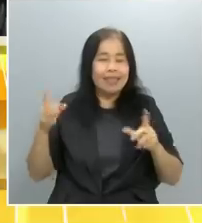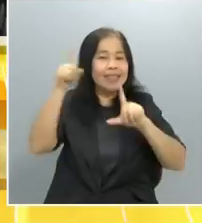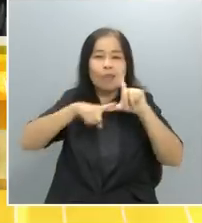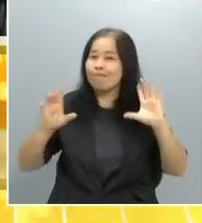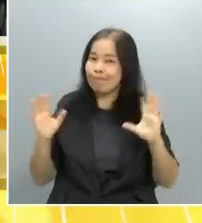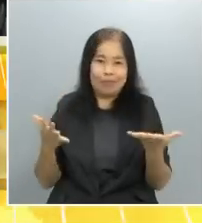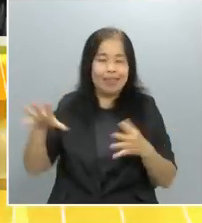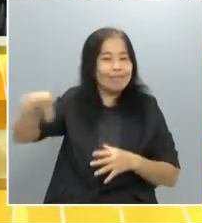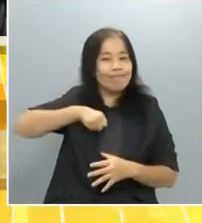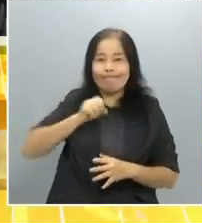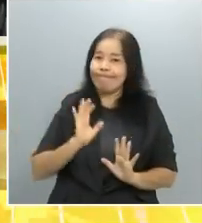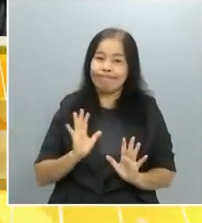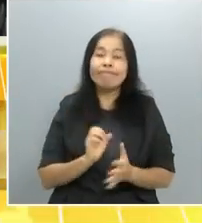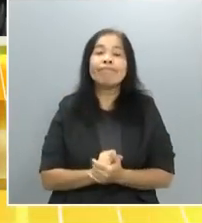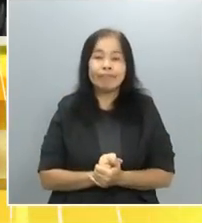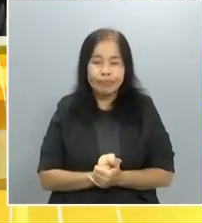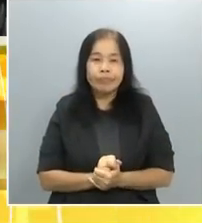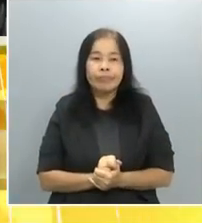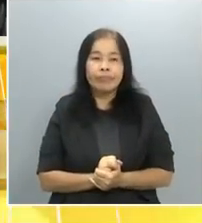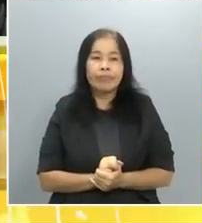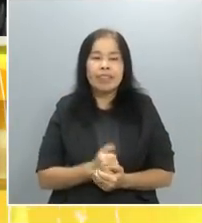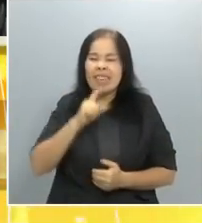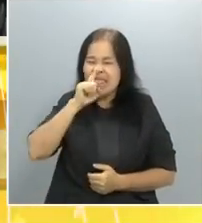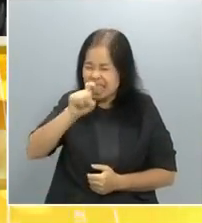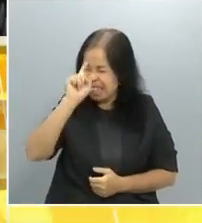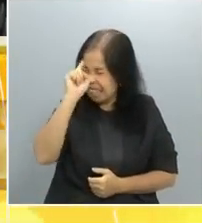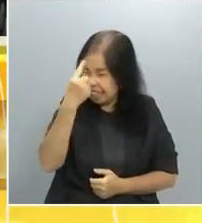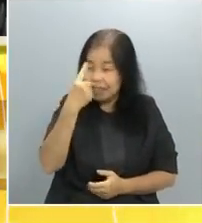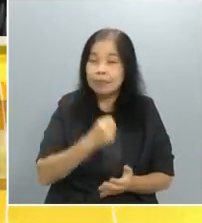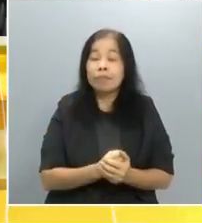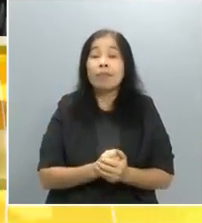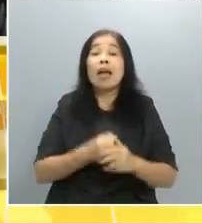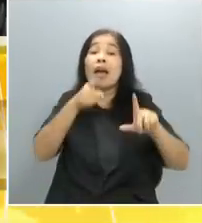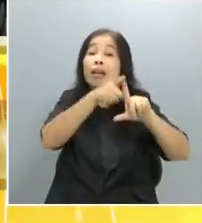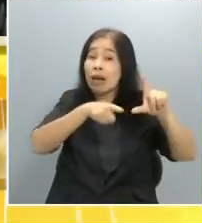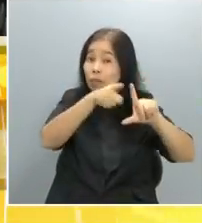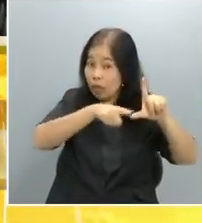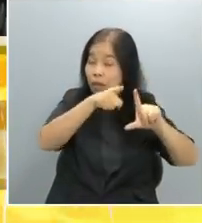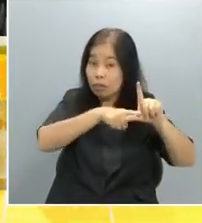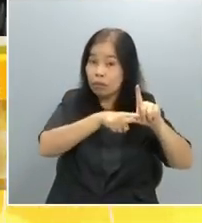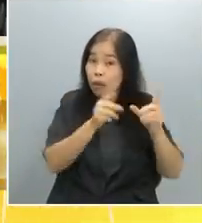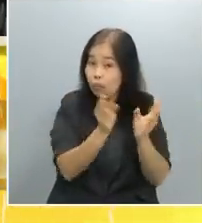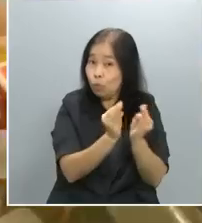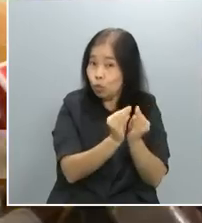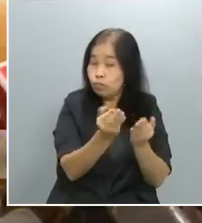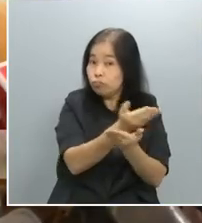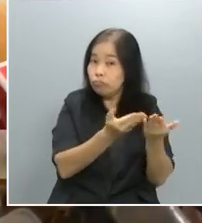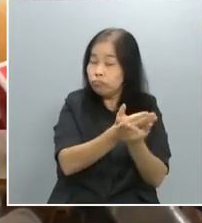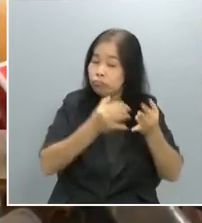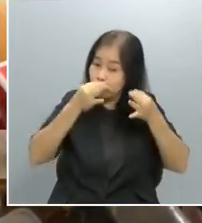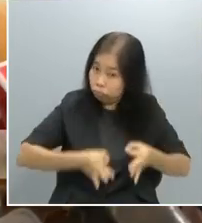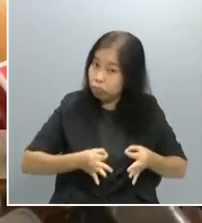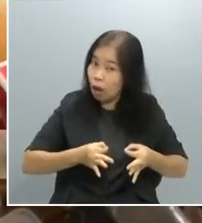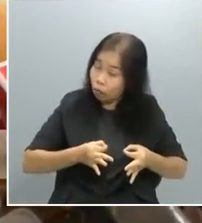ท่านผู้ชมฮะเพราะฉะนั้นถามต่อไปว่าพรรคก้าวไกลเขาจะประชุมกันเพื่อจะตัดสินใจว่าเอา